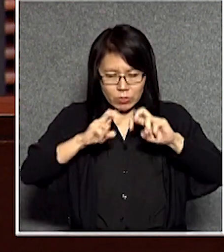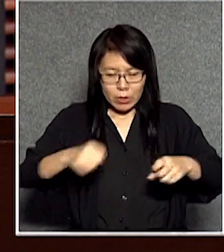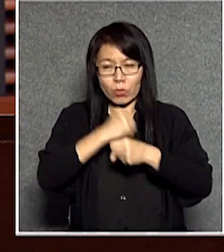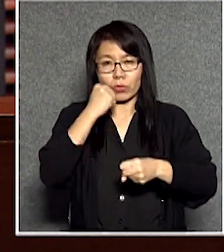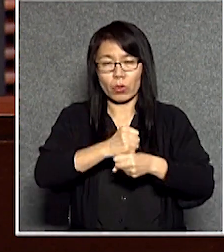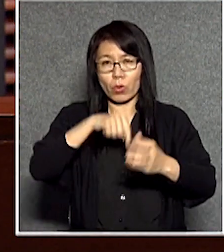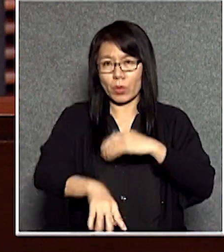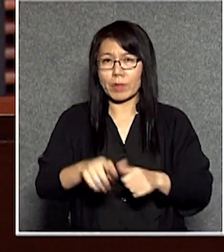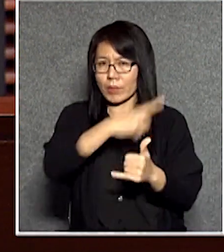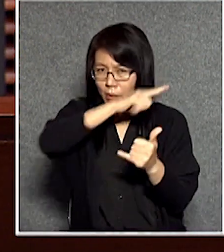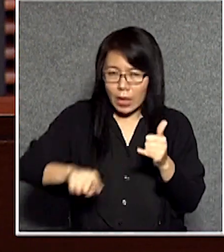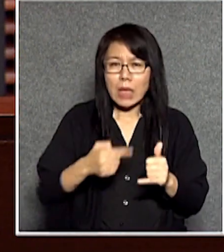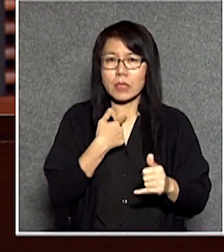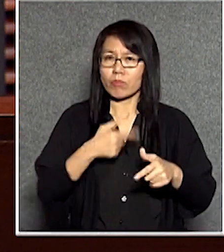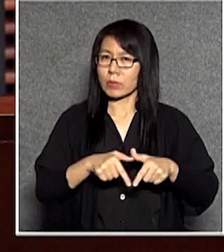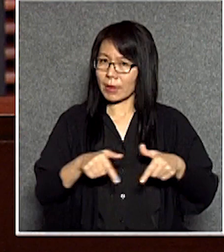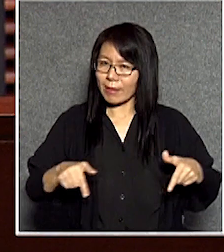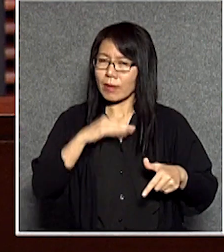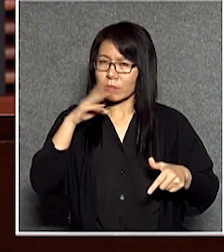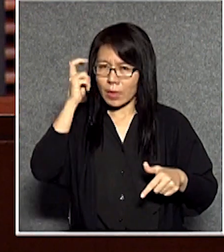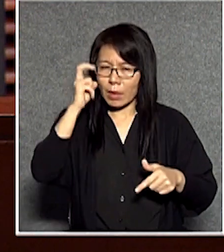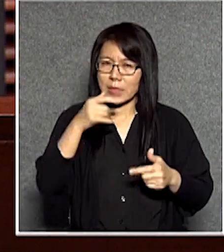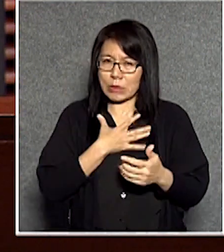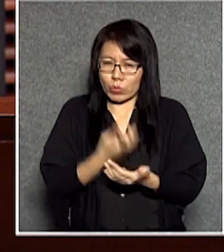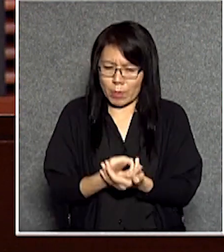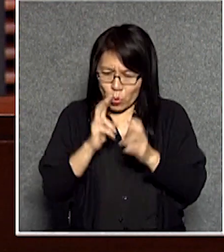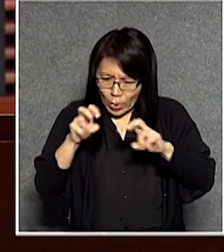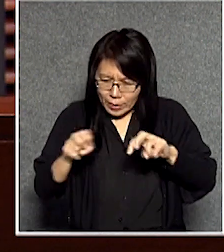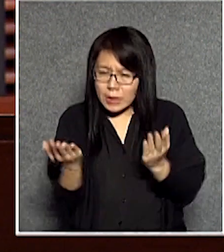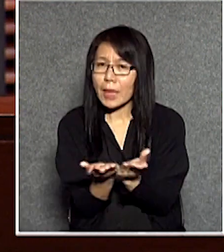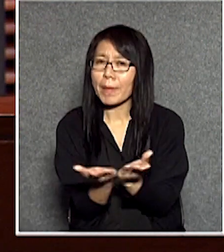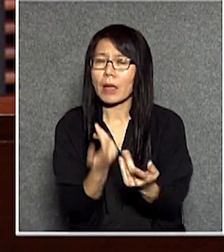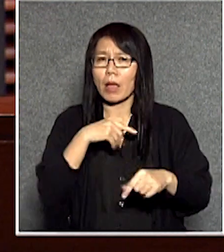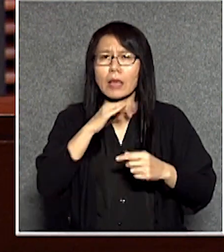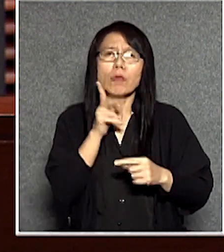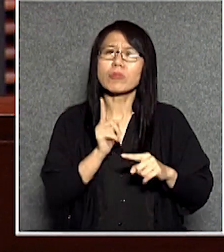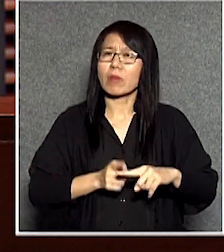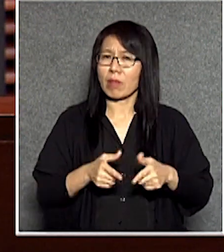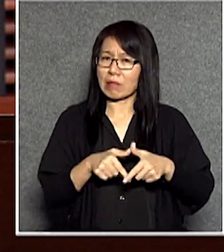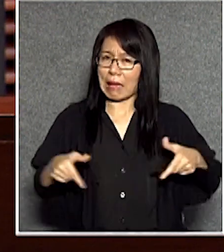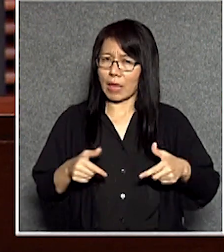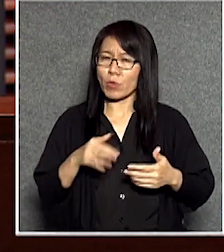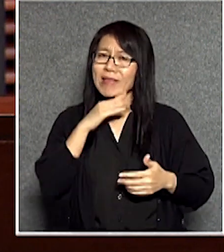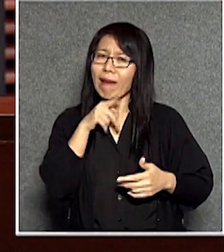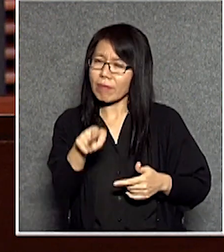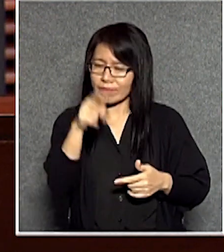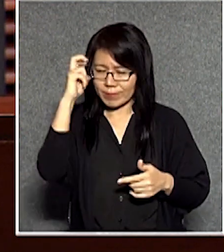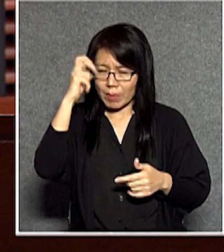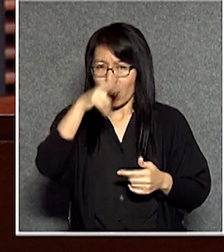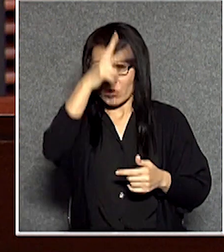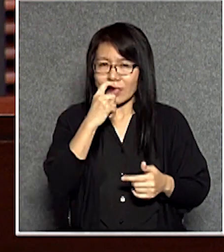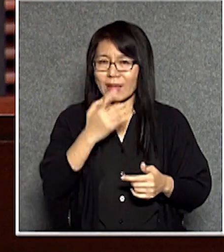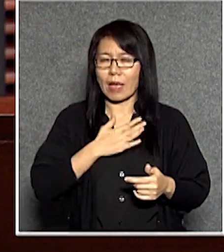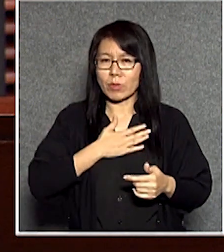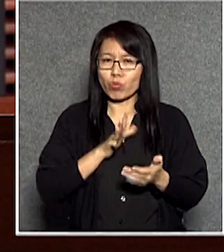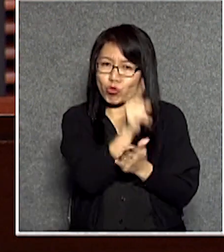我們從來都應該要大膽假設，小心求證。如果我們在這裡作一個大膽假設，梁振英是擔心專責